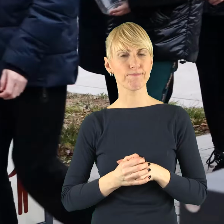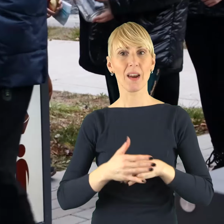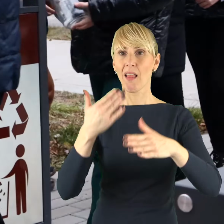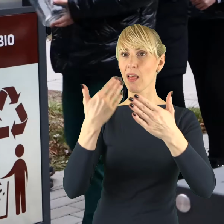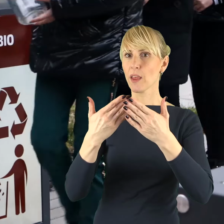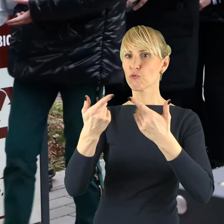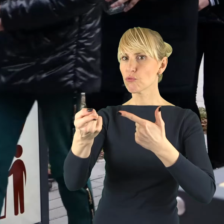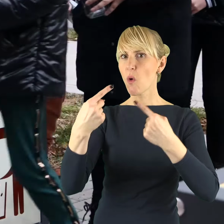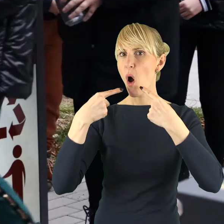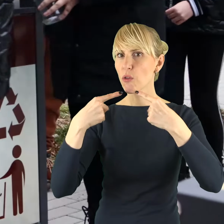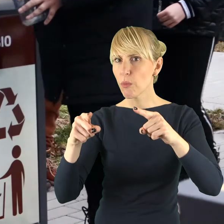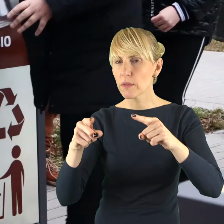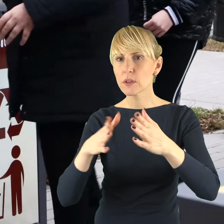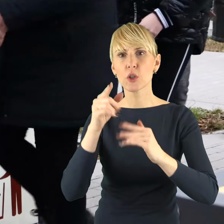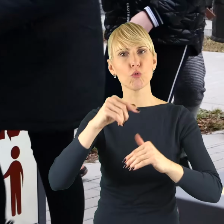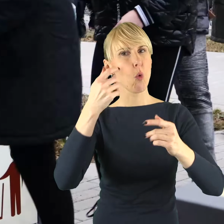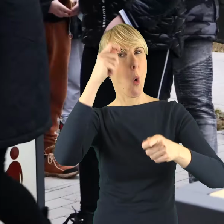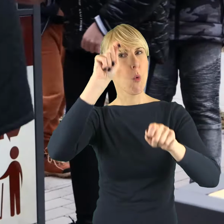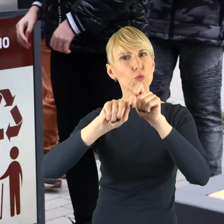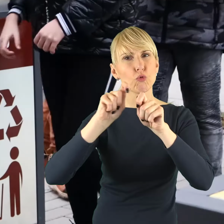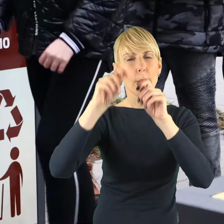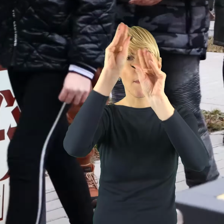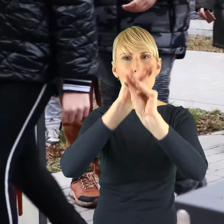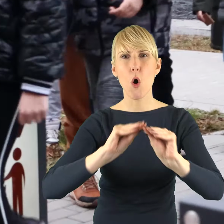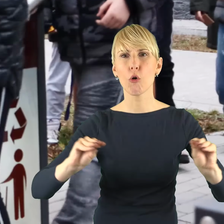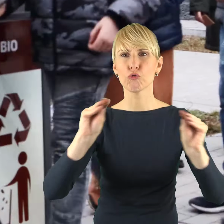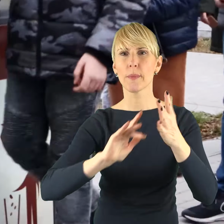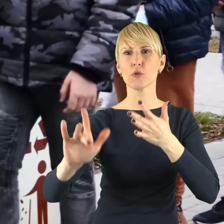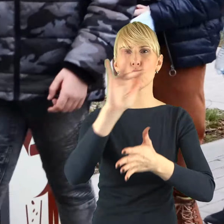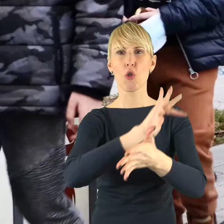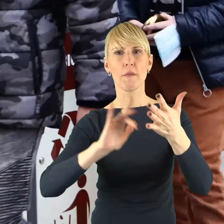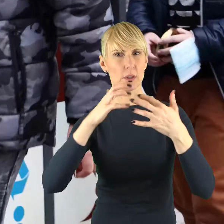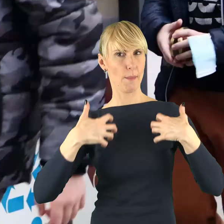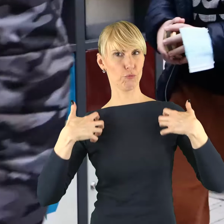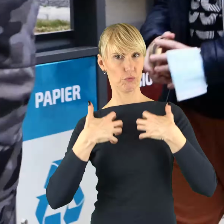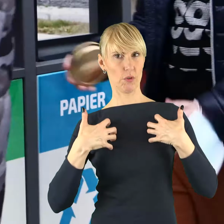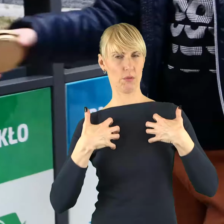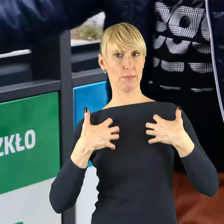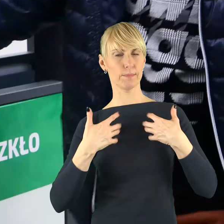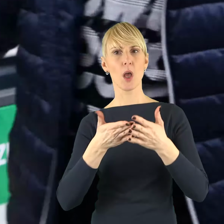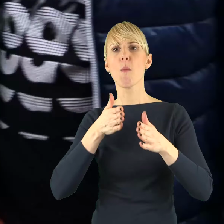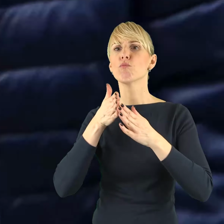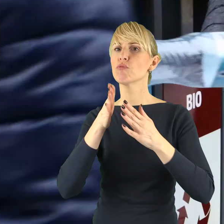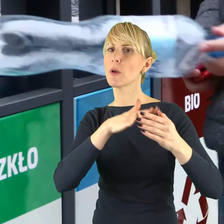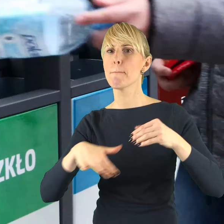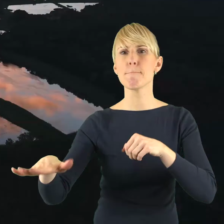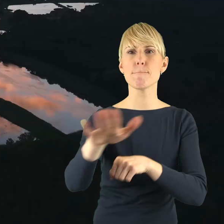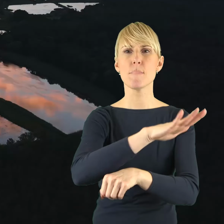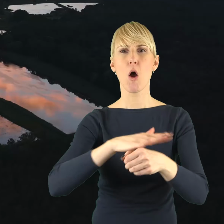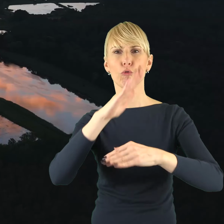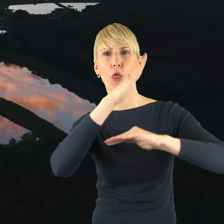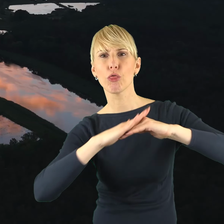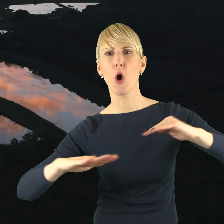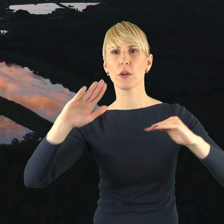od nich bowiem zależy, w głównej mierze, stopień poszanowania tego niezwykłego środowiska przyrodniczego i całej